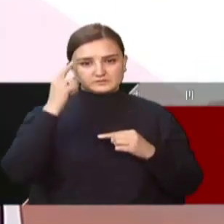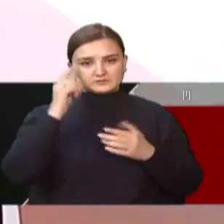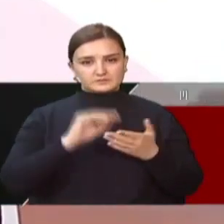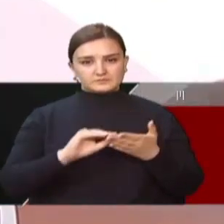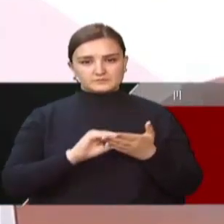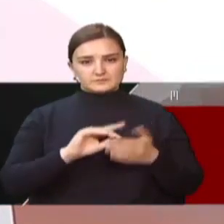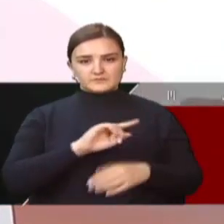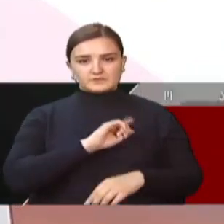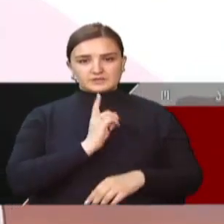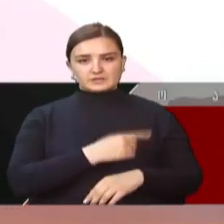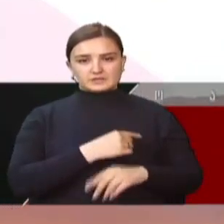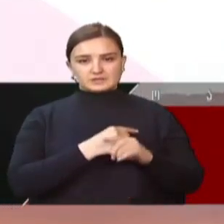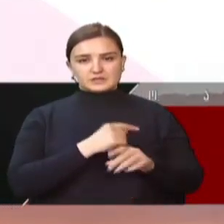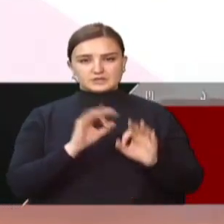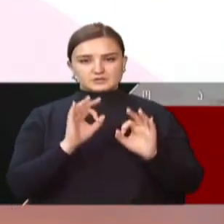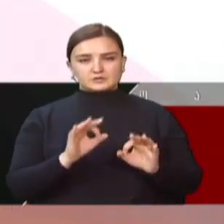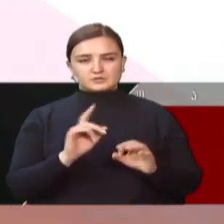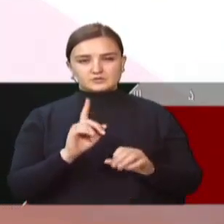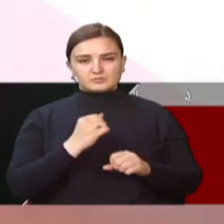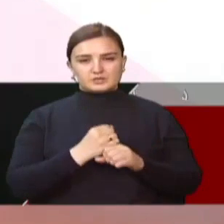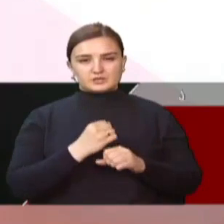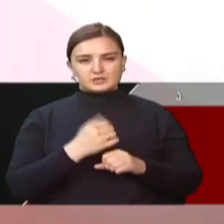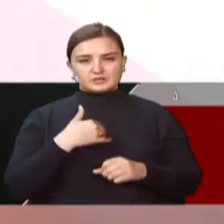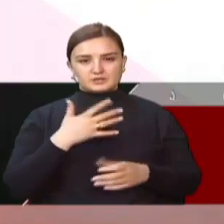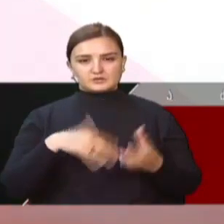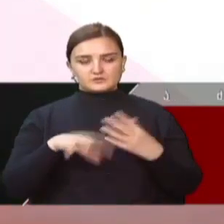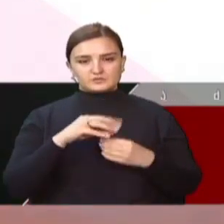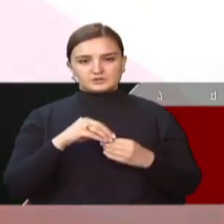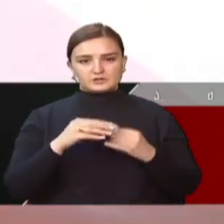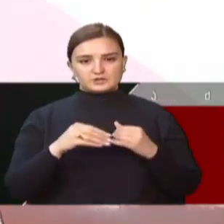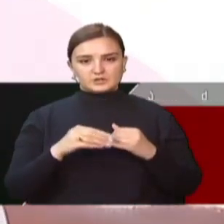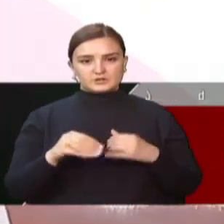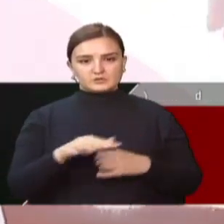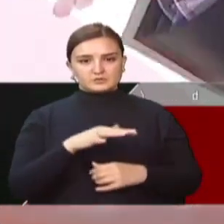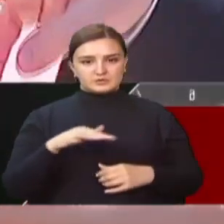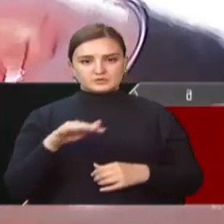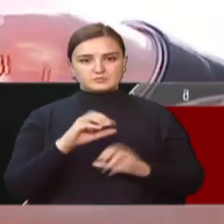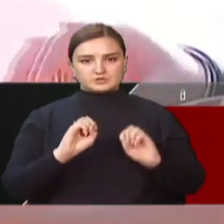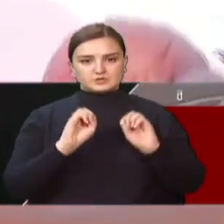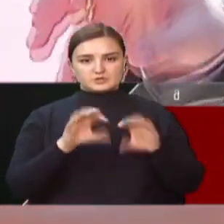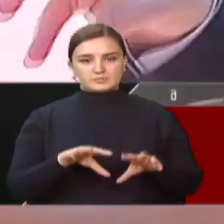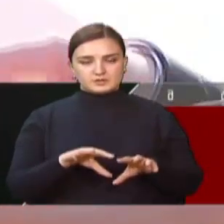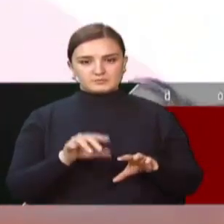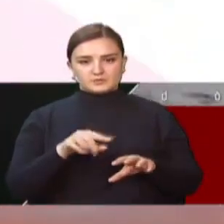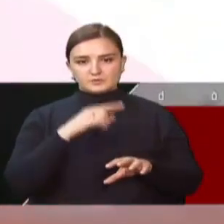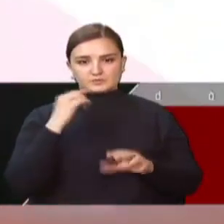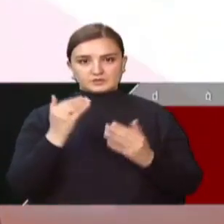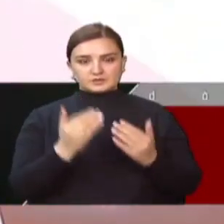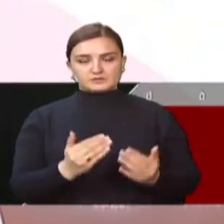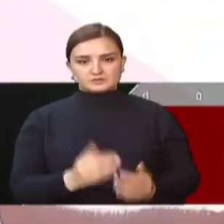Zălăs, romimat, soridat rom gana pe roba, ce nu-i teritorie bis, ceaba reba.